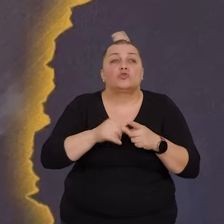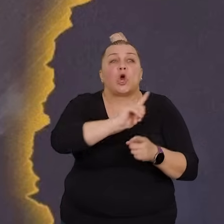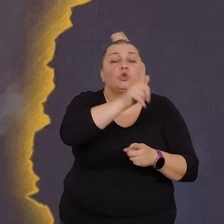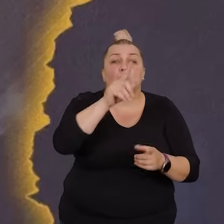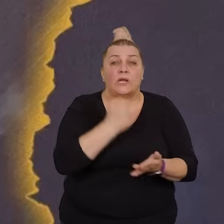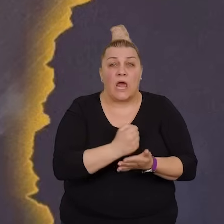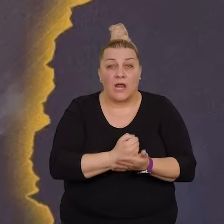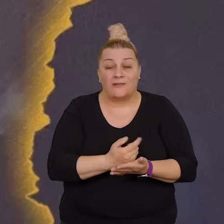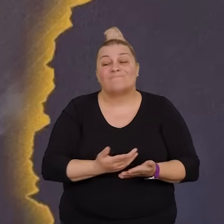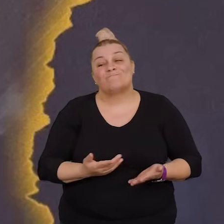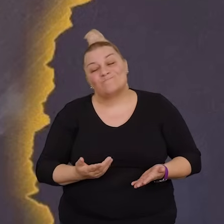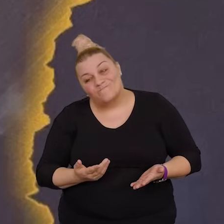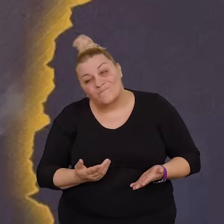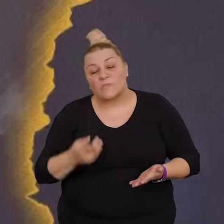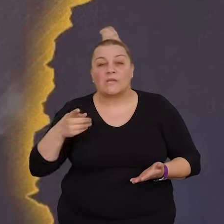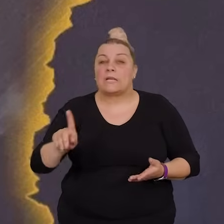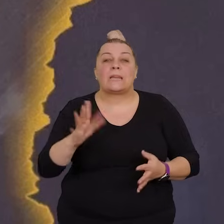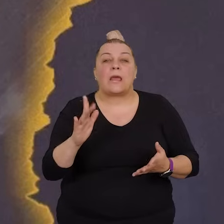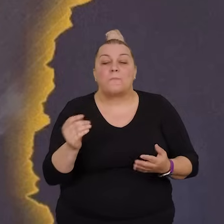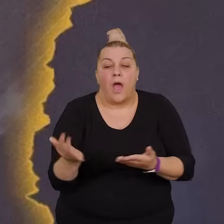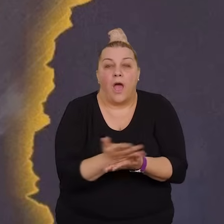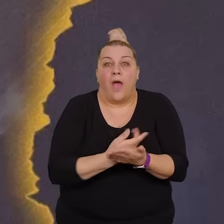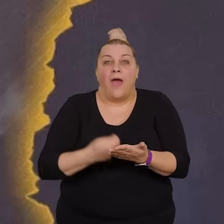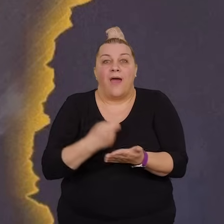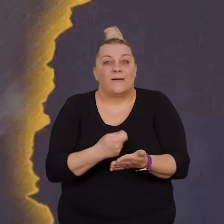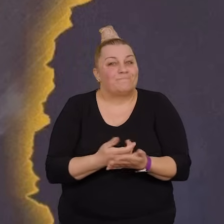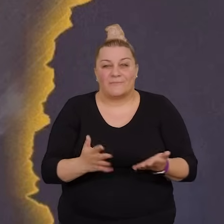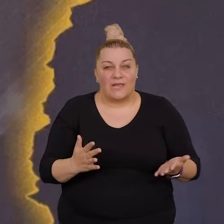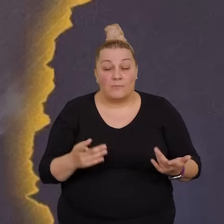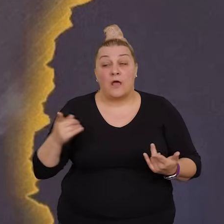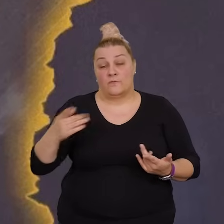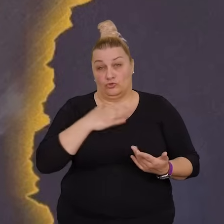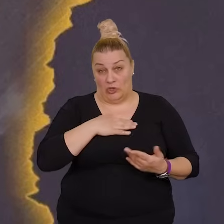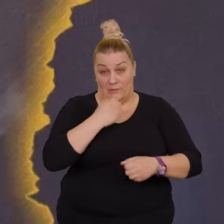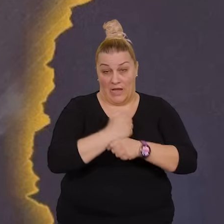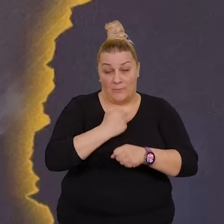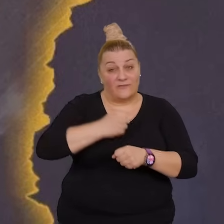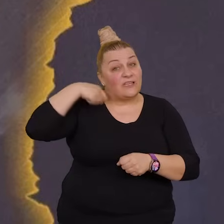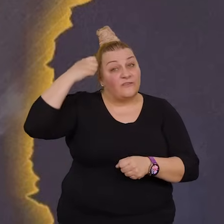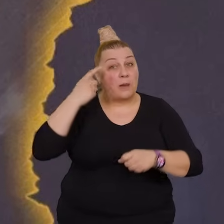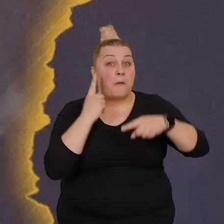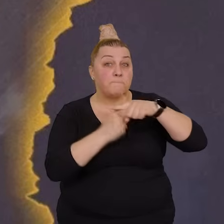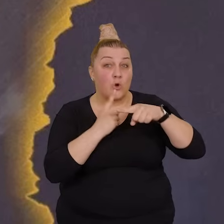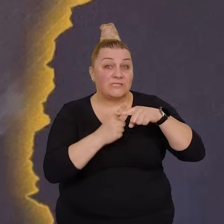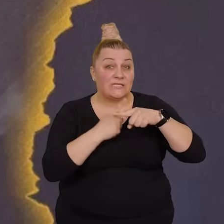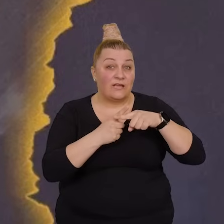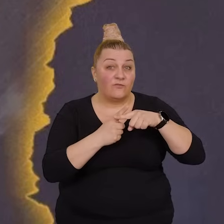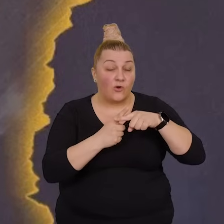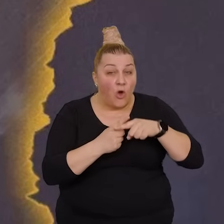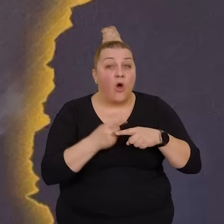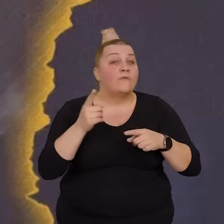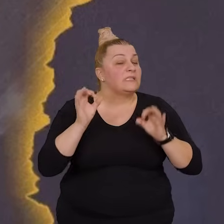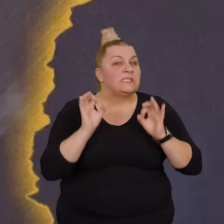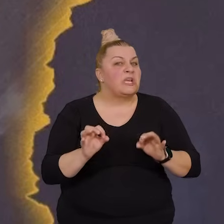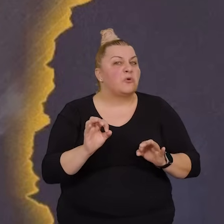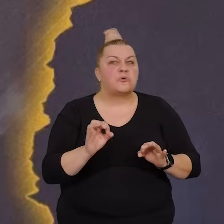da predložite neki film gdje je Hrvatska pozitivno prikazana, vi nećete dobiti 99,9%,